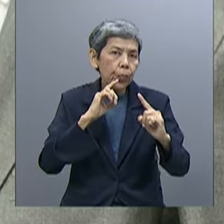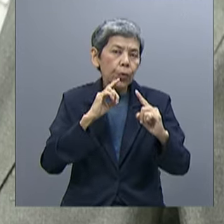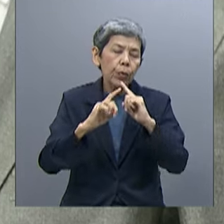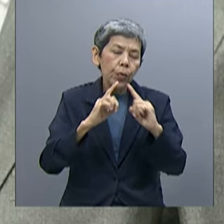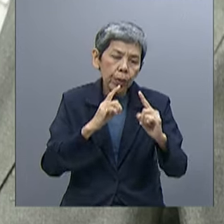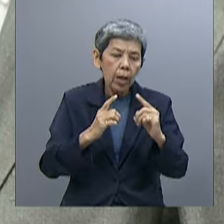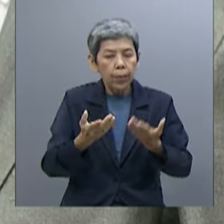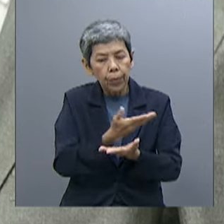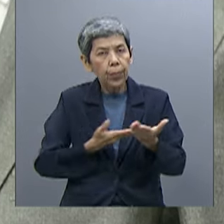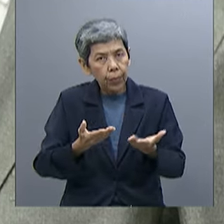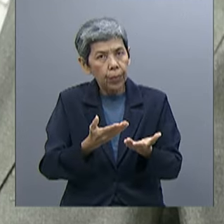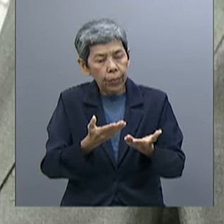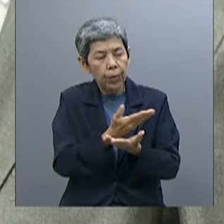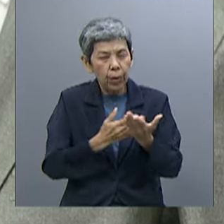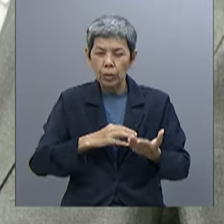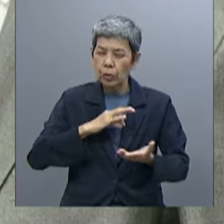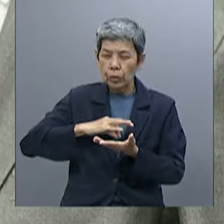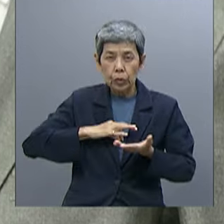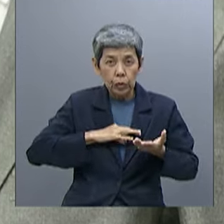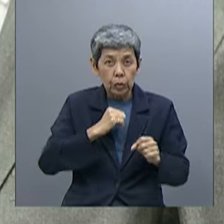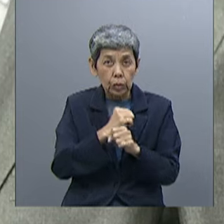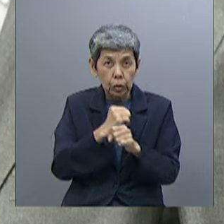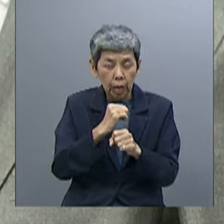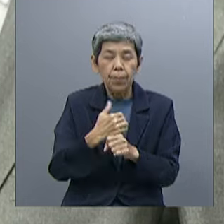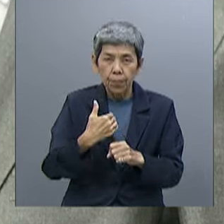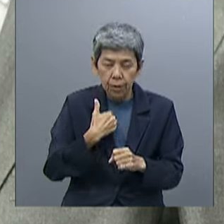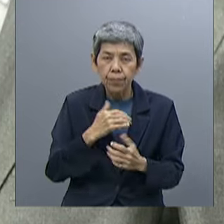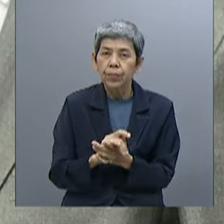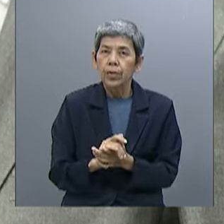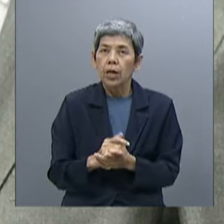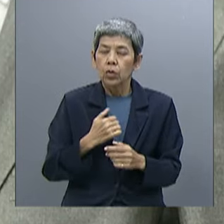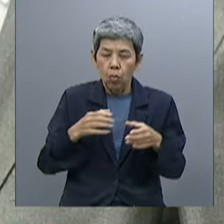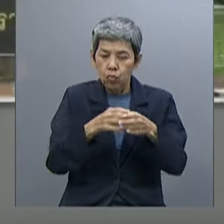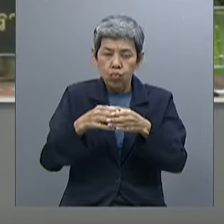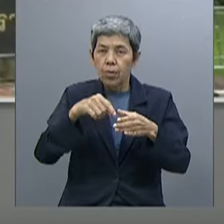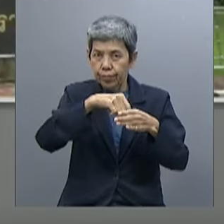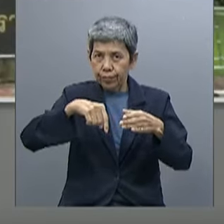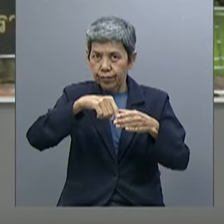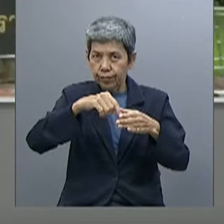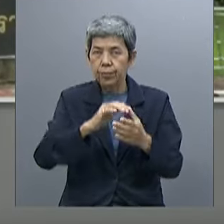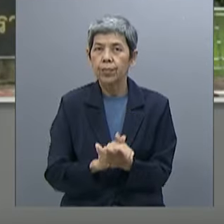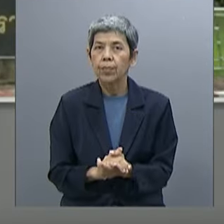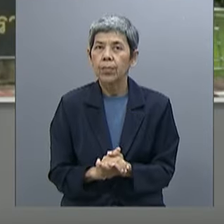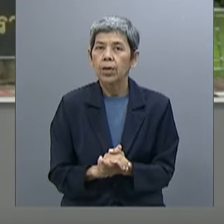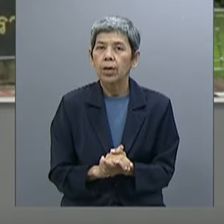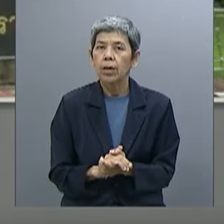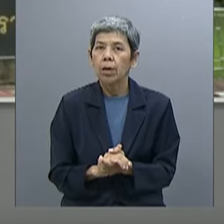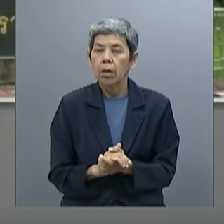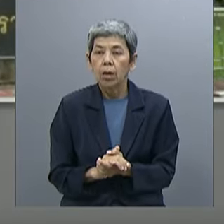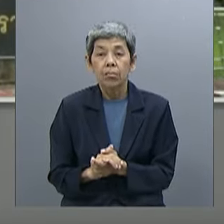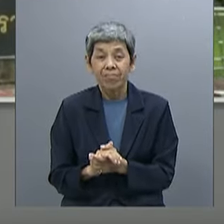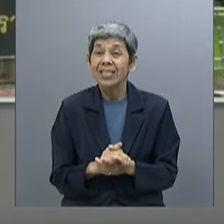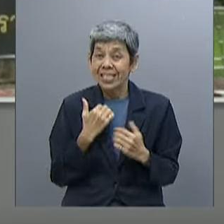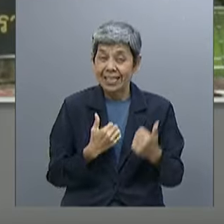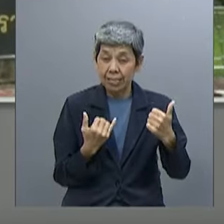ตินะครับความรู้สึกหรือว่าที่ภาษาอังกฤษเขาเรียกว่า closure นะครับ แล้วกับจำเลยล่ะคะที่ในทางกฎห